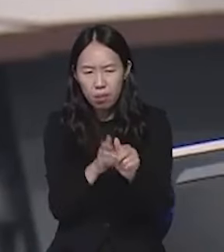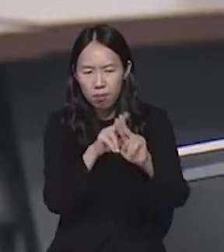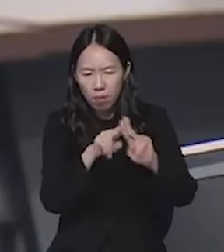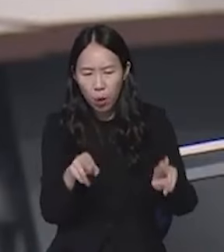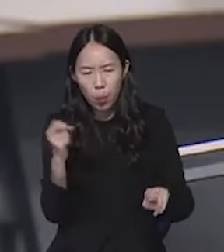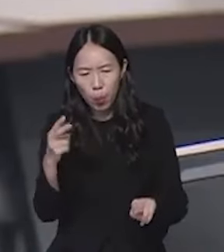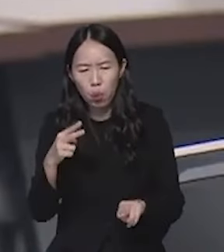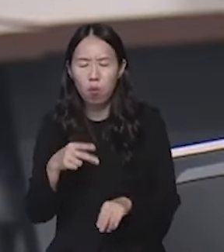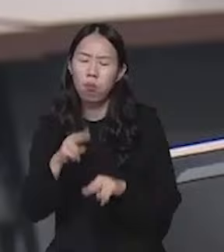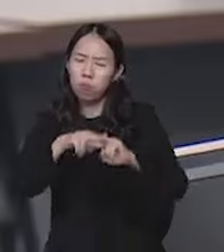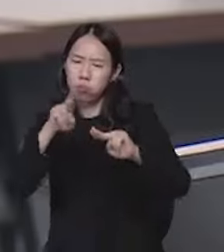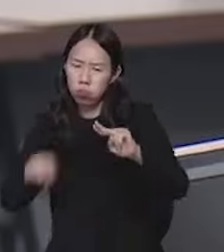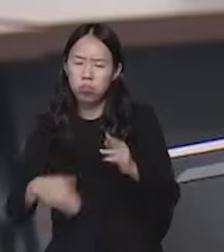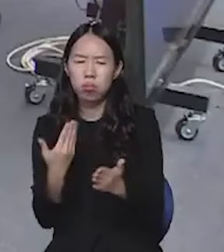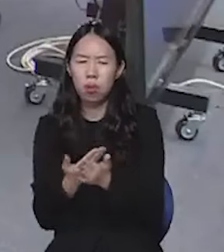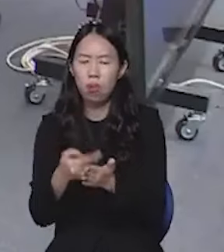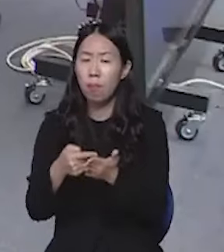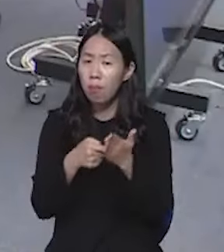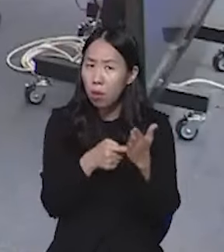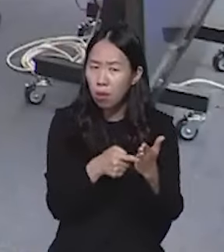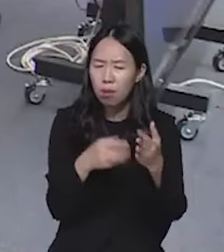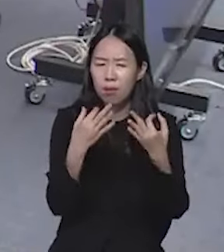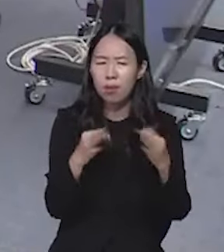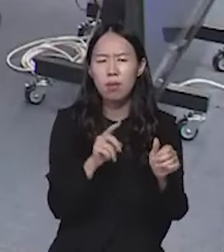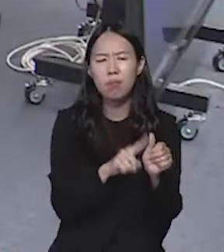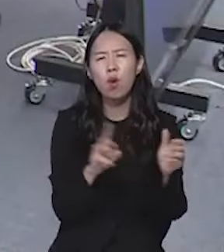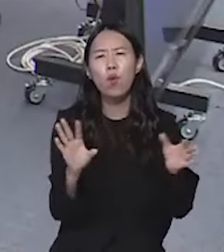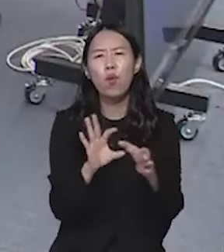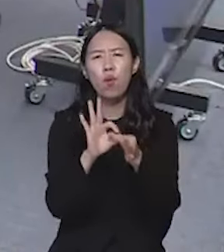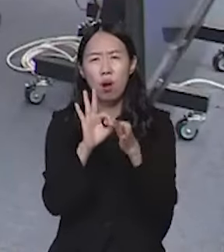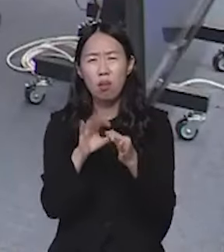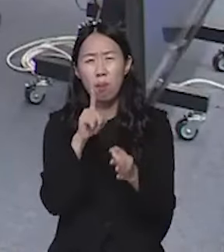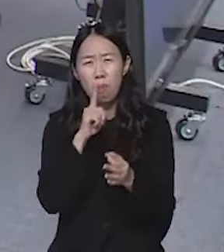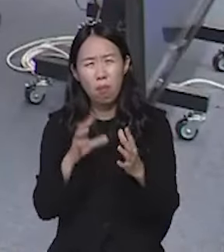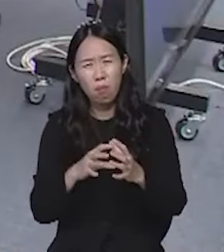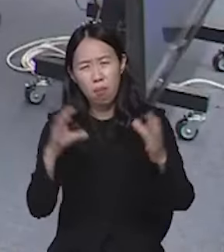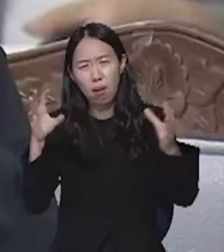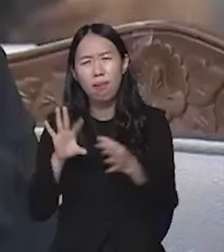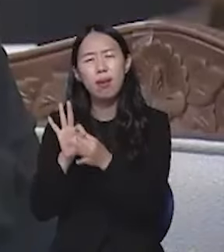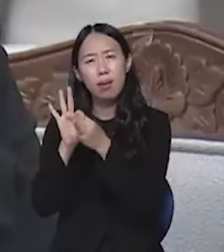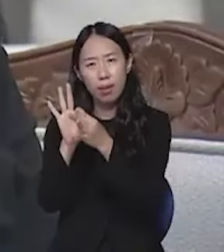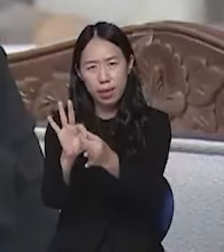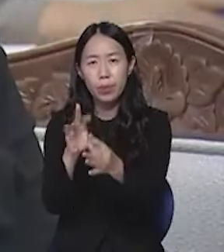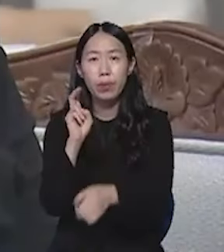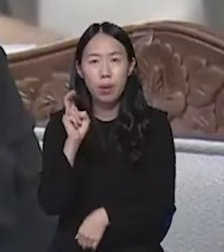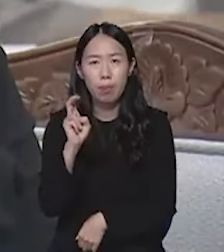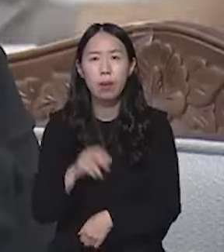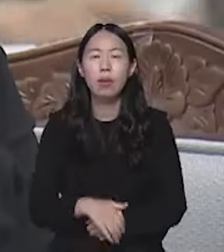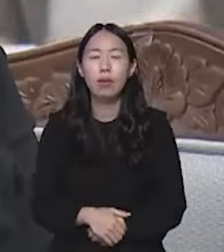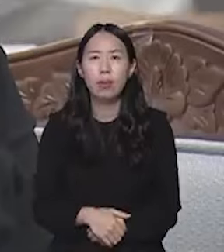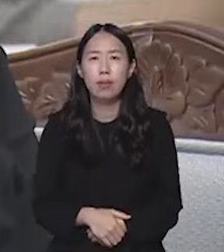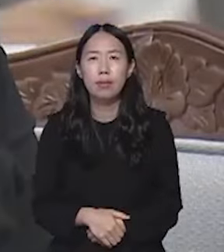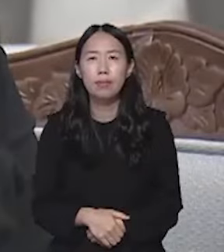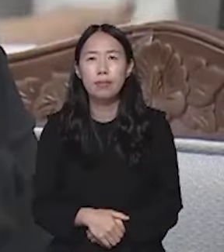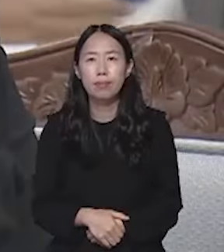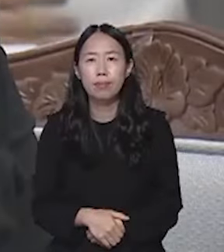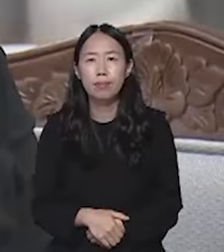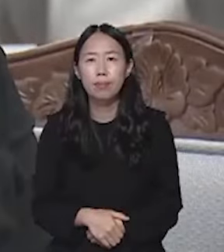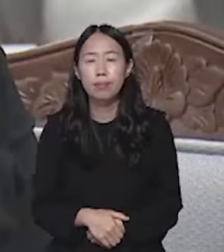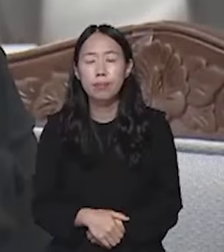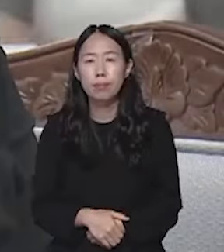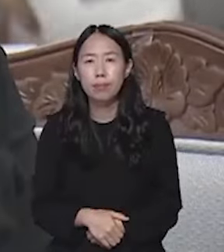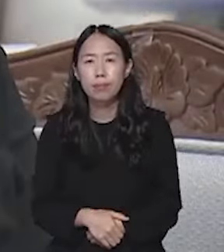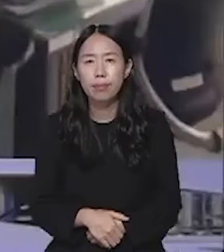등을 촉구한 만큼 김 후보자를 둘러싼 진통은 당분간 이어질 것으로 전망됩니다. KBC